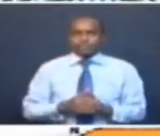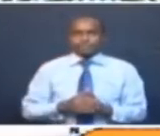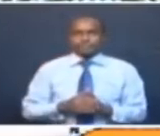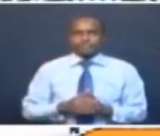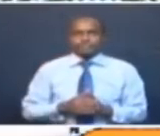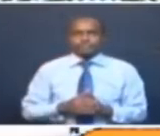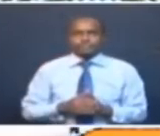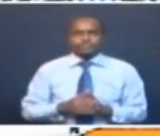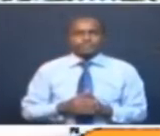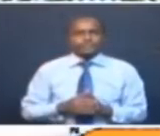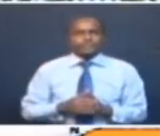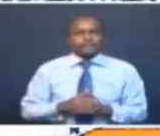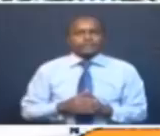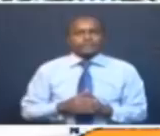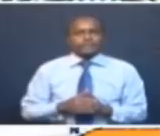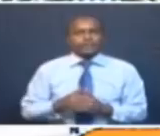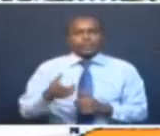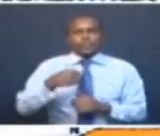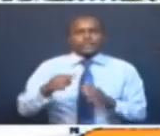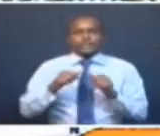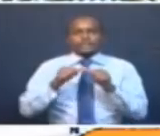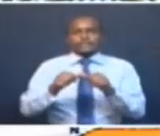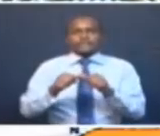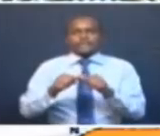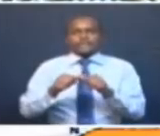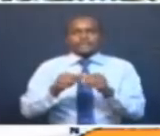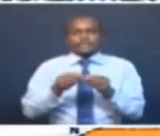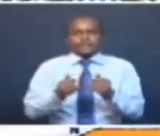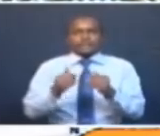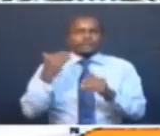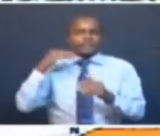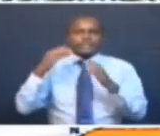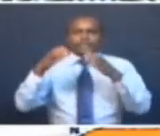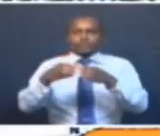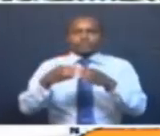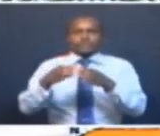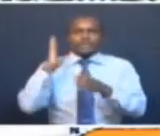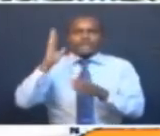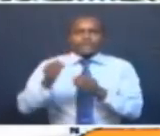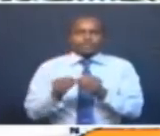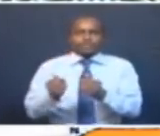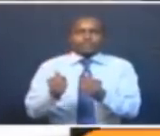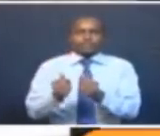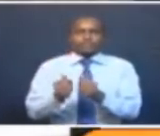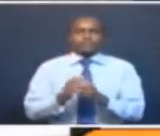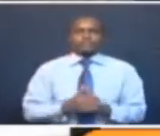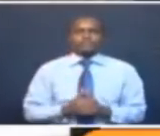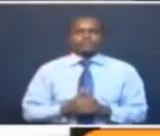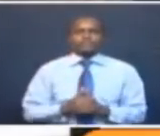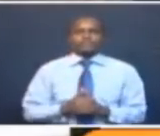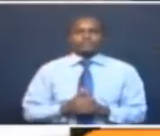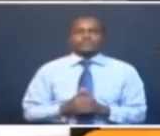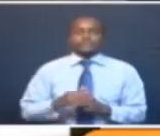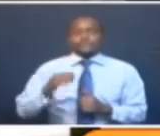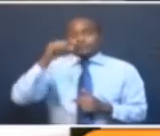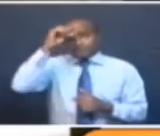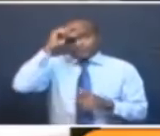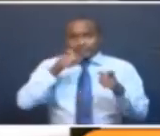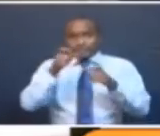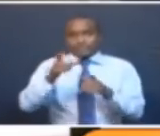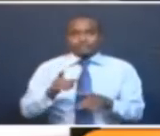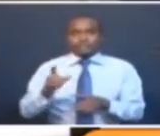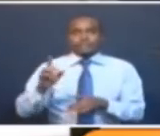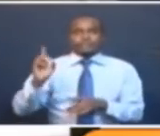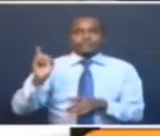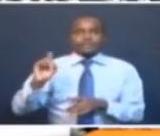have reduced and we are still dealing with the cartels who are still there and we are going to deal with them ruthlessly. Gavana wa kaunti ya Nairobi Mike Mbuvi